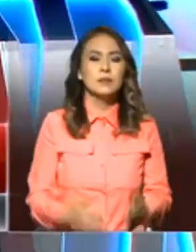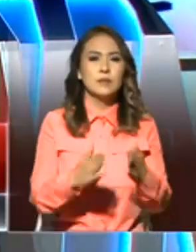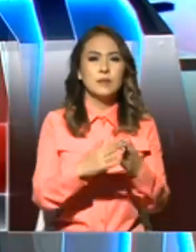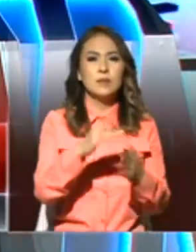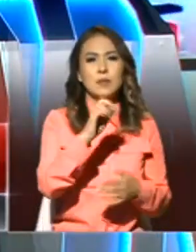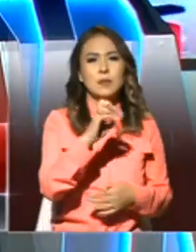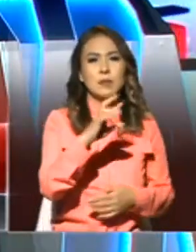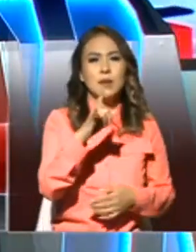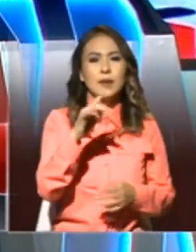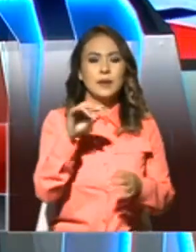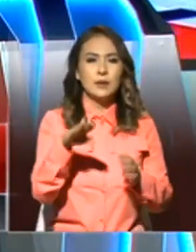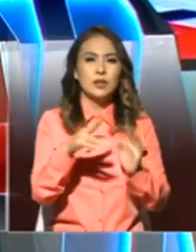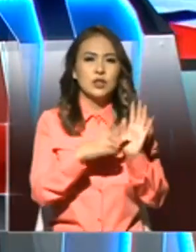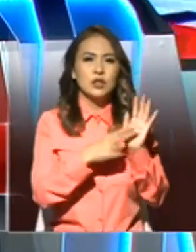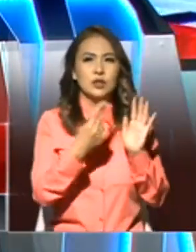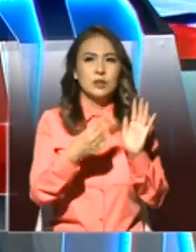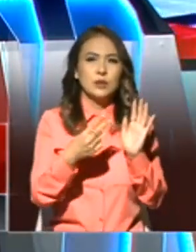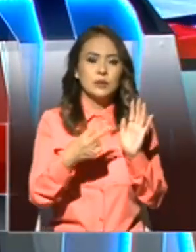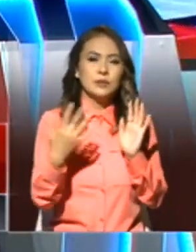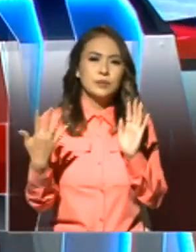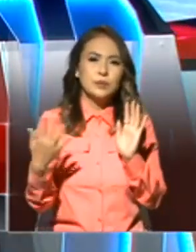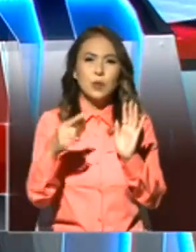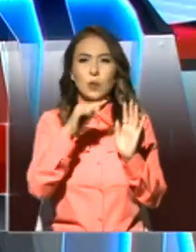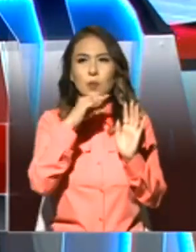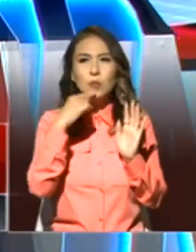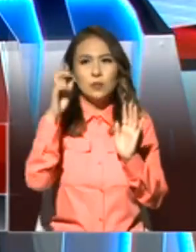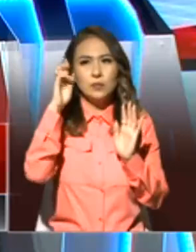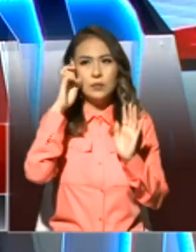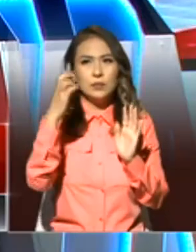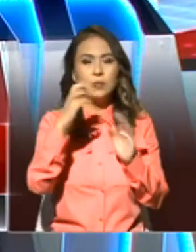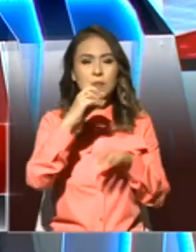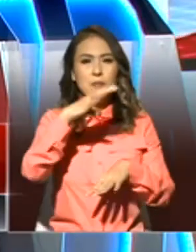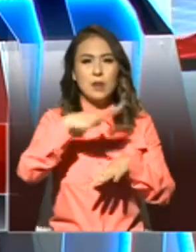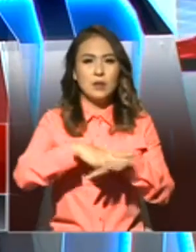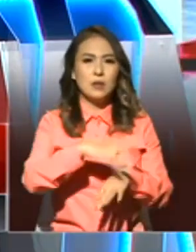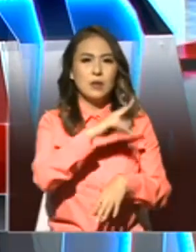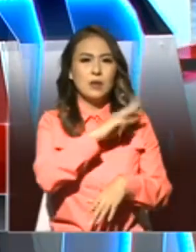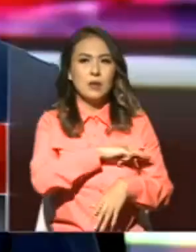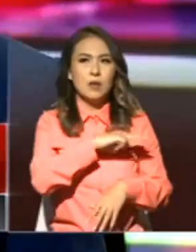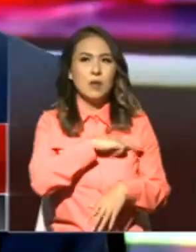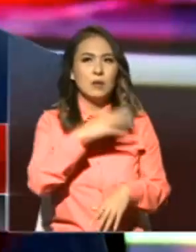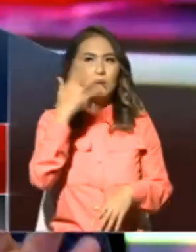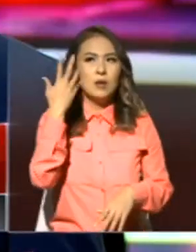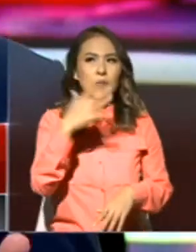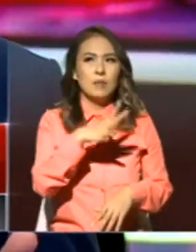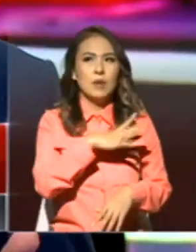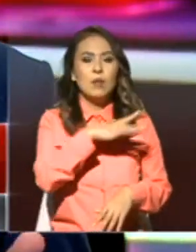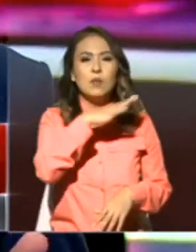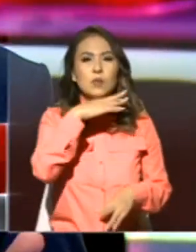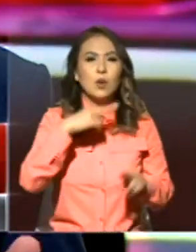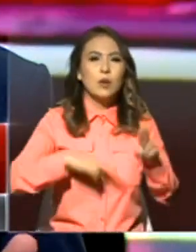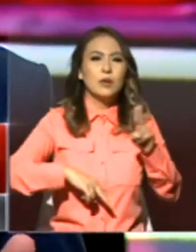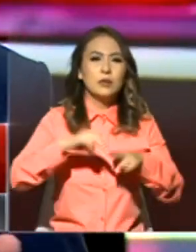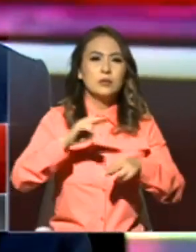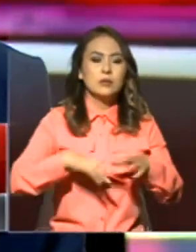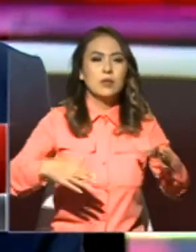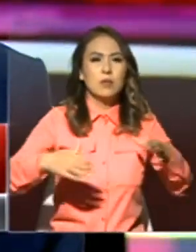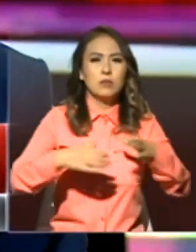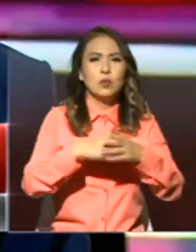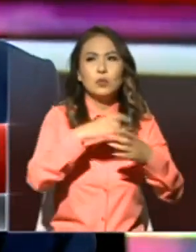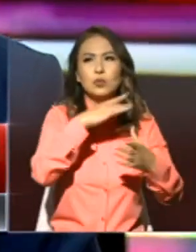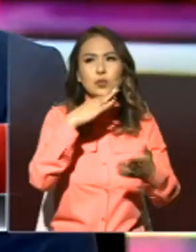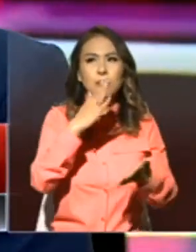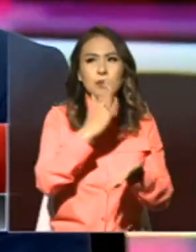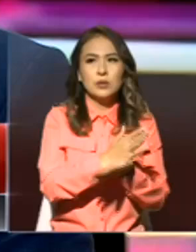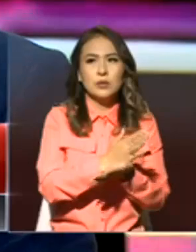тұрғанда 7-20-25 орыс мемлекетінің жаңағы банкі жұмыс жасап тұрған кезде бізде көптеген құрылыс компаниялары пайда болды. Аты бар,